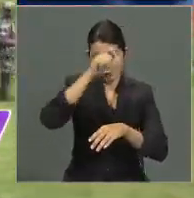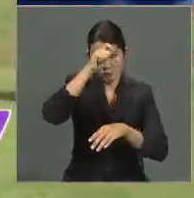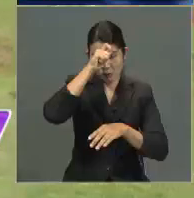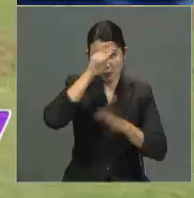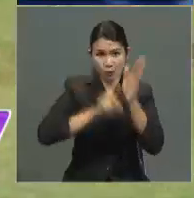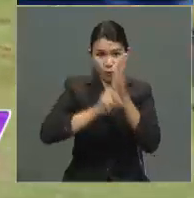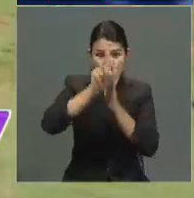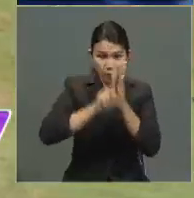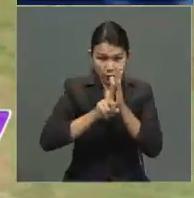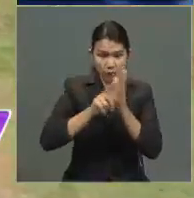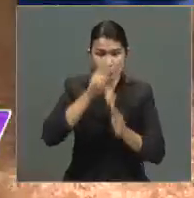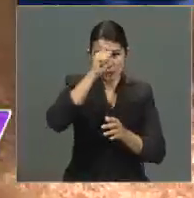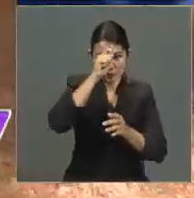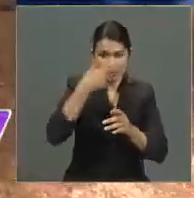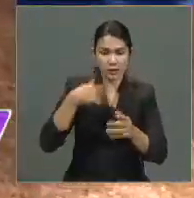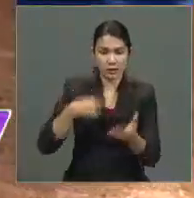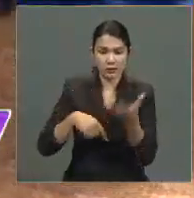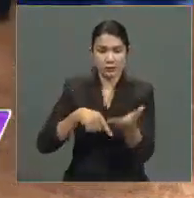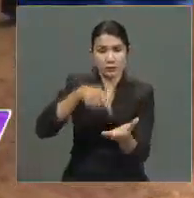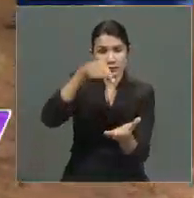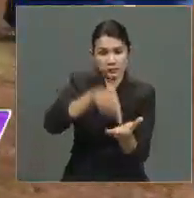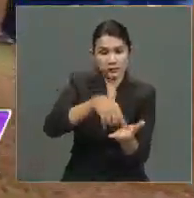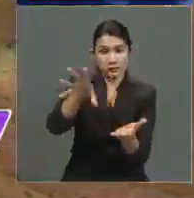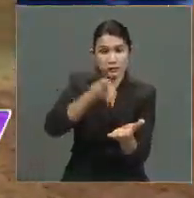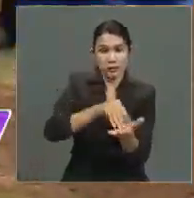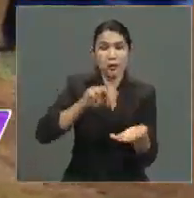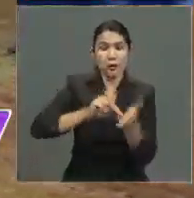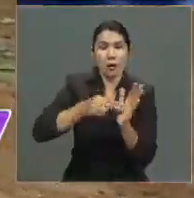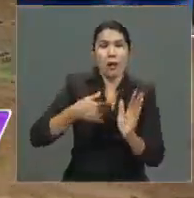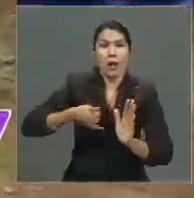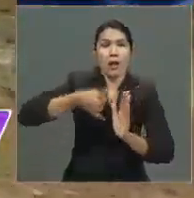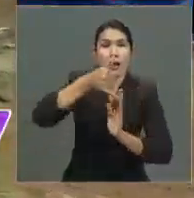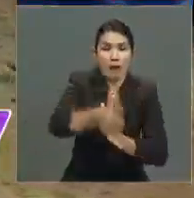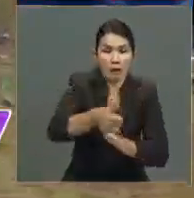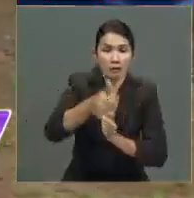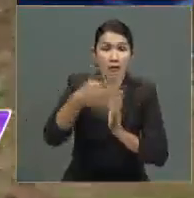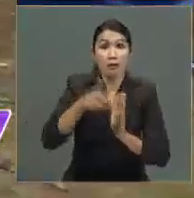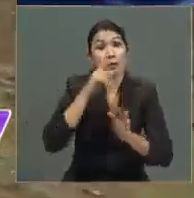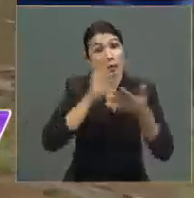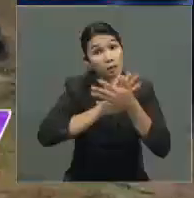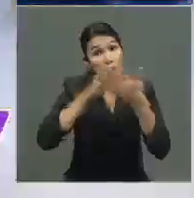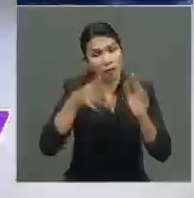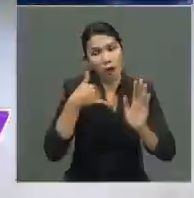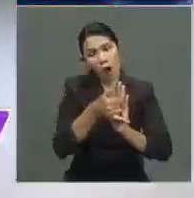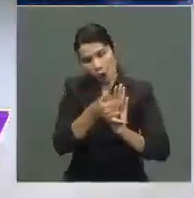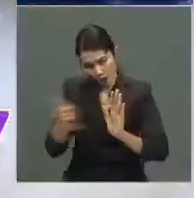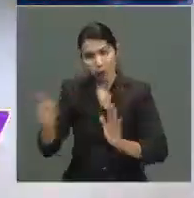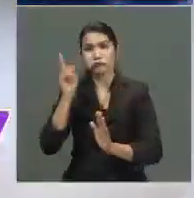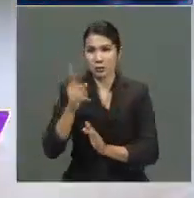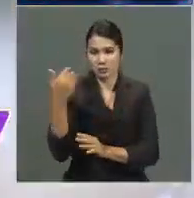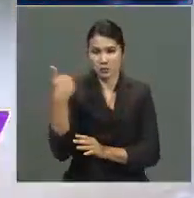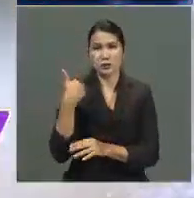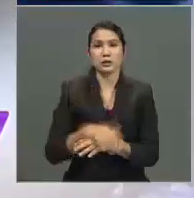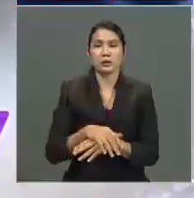องต้องเช็คอินแล้วก็เช็คเอาท์ผ่านแพลตฟอร์มไทยชนะมีการควบคุมการรักษาระยะห่าง